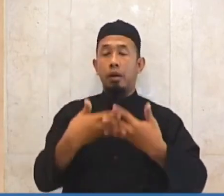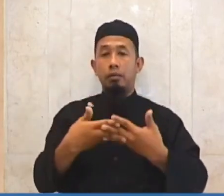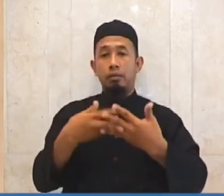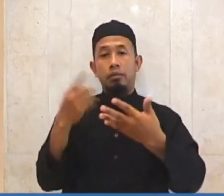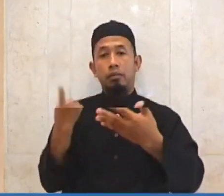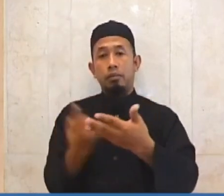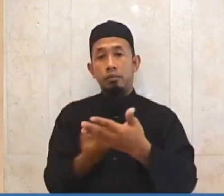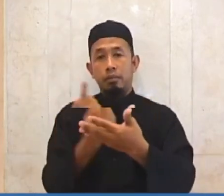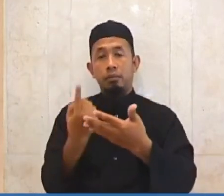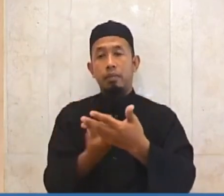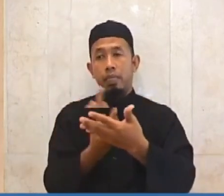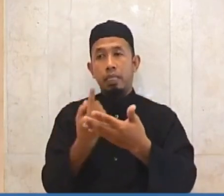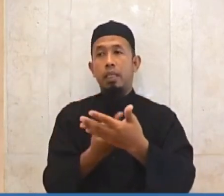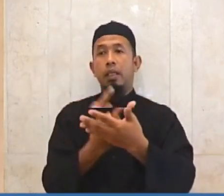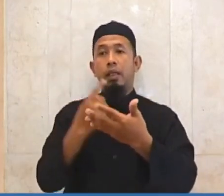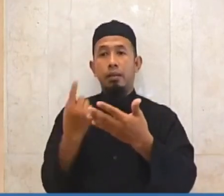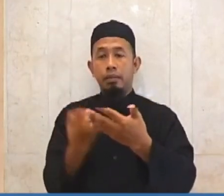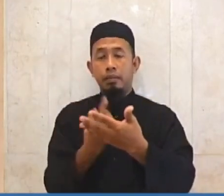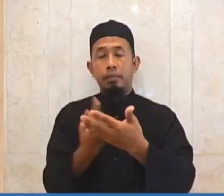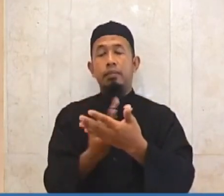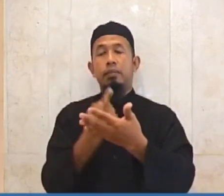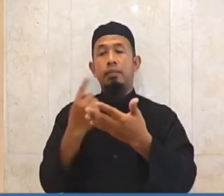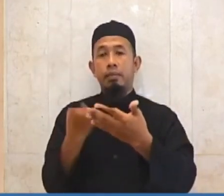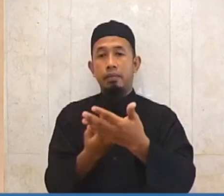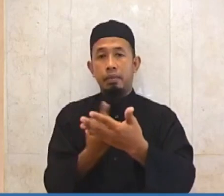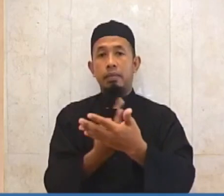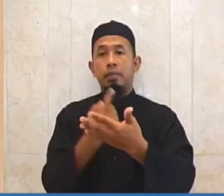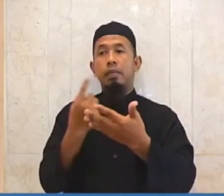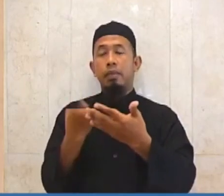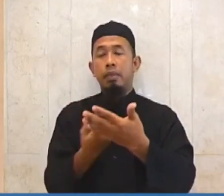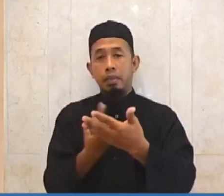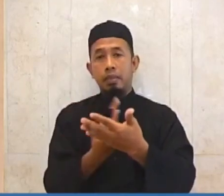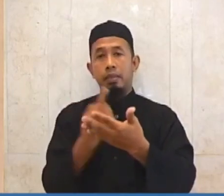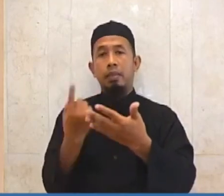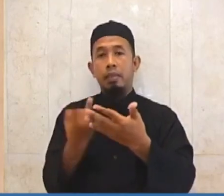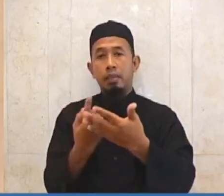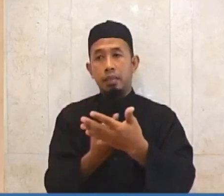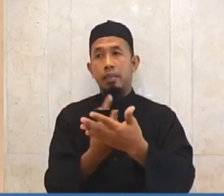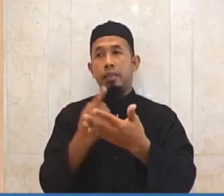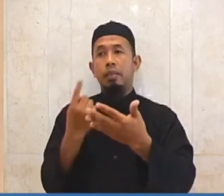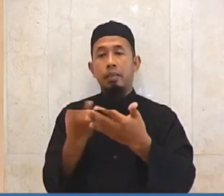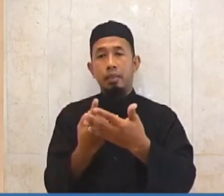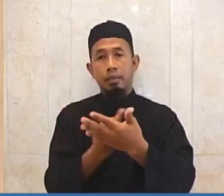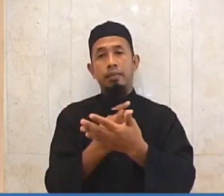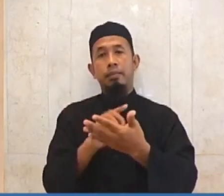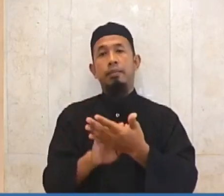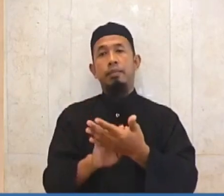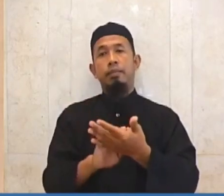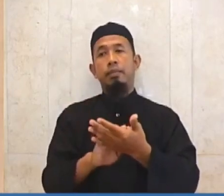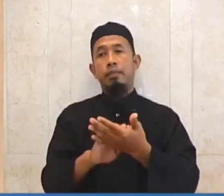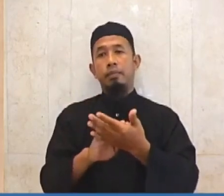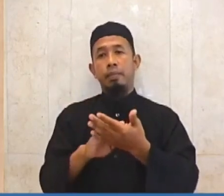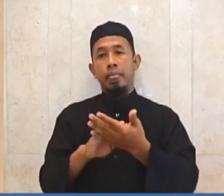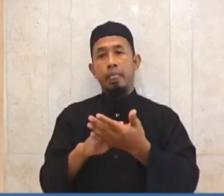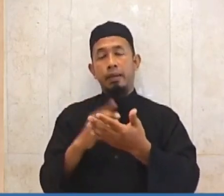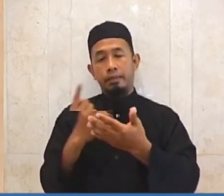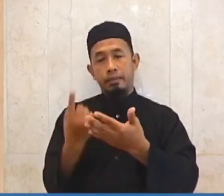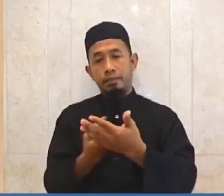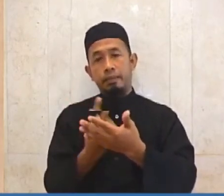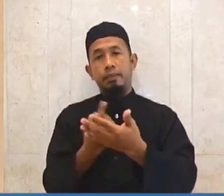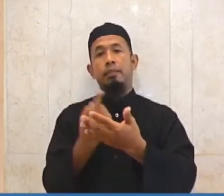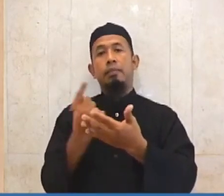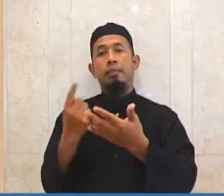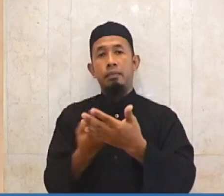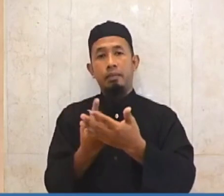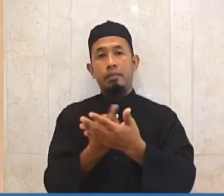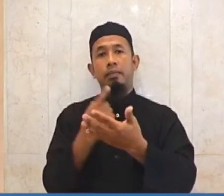yaquulu Rabbana Atina Fid Dunya W lahu fil akhirati Min Kha waminhum May